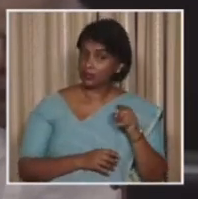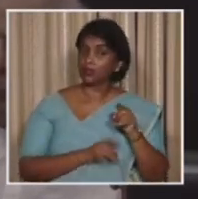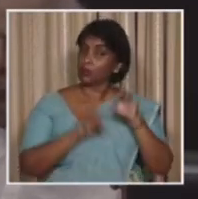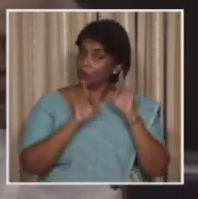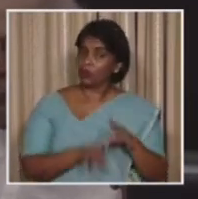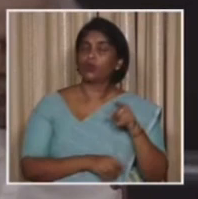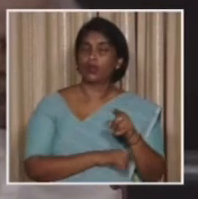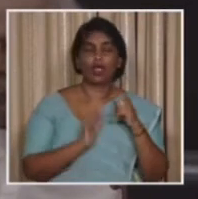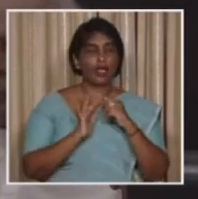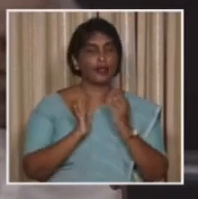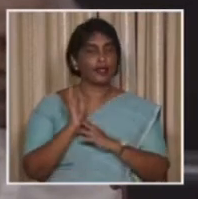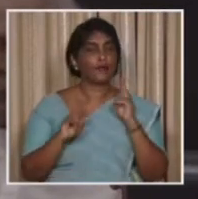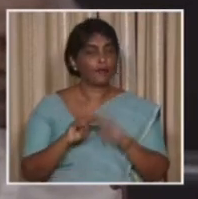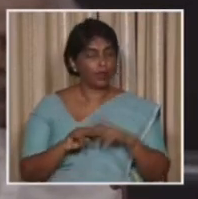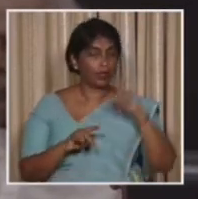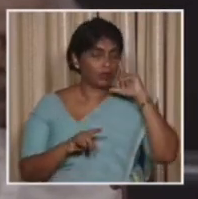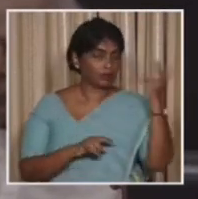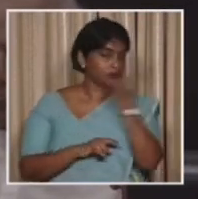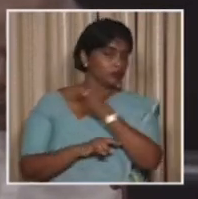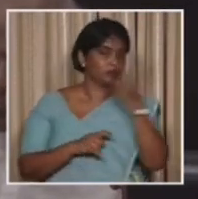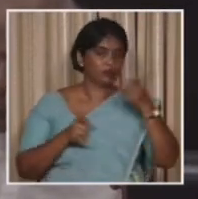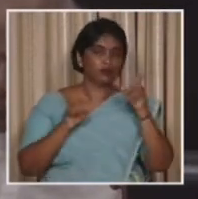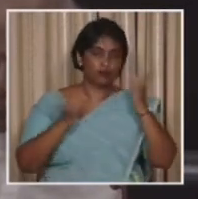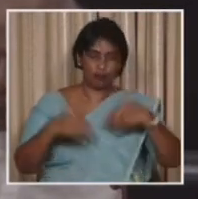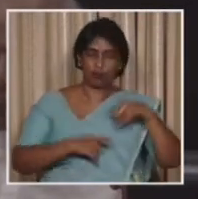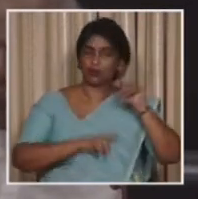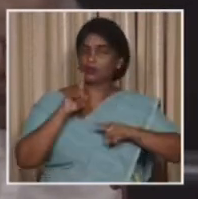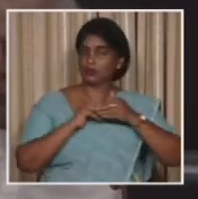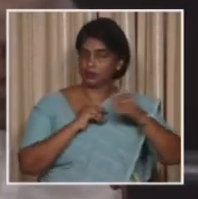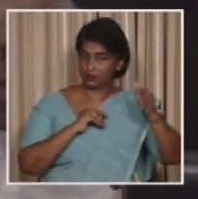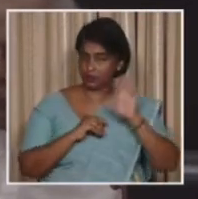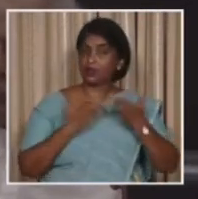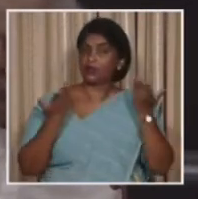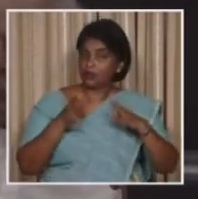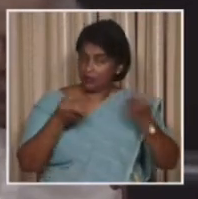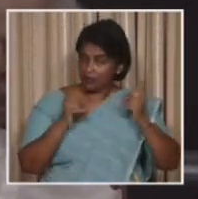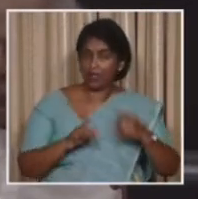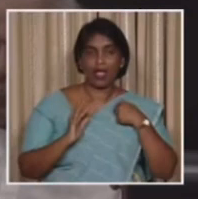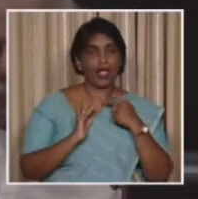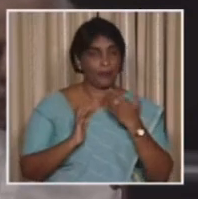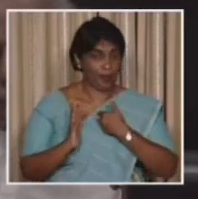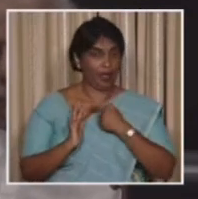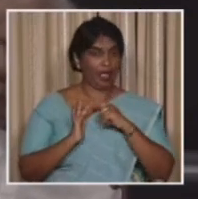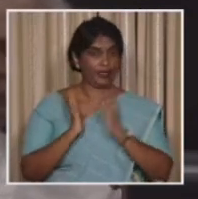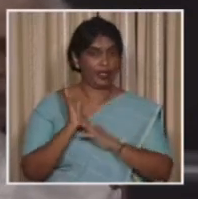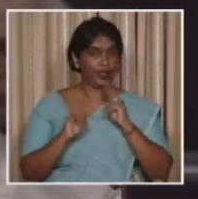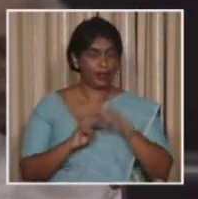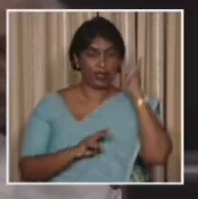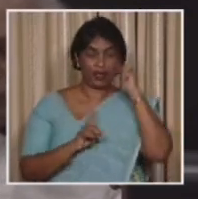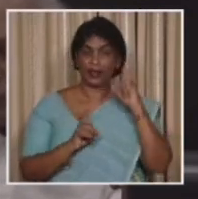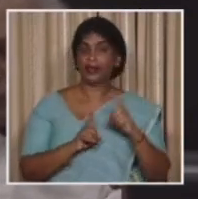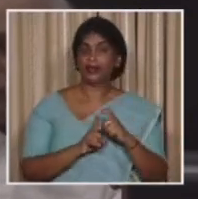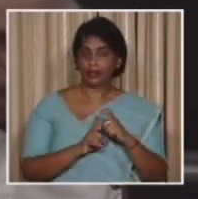එසේම IMF හා චීනය සමගත් වැඩිදුර සාකච්ඡා පැවැත්තුවා. ඉන් අනතුරුව මා IMF ආයතනයේ කළමනාකාර